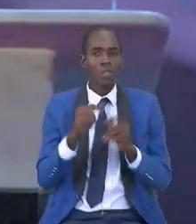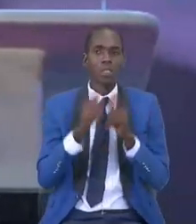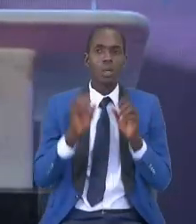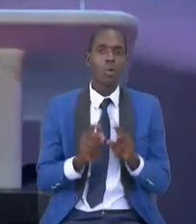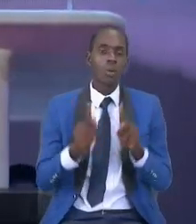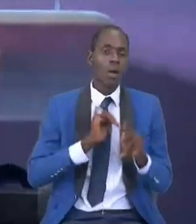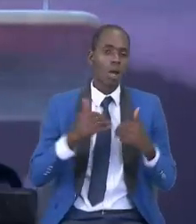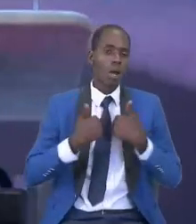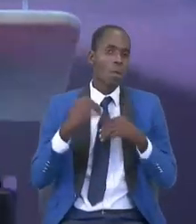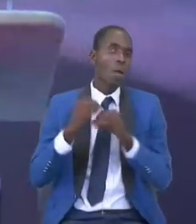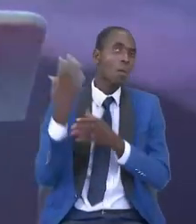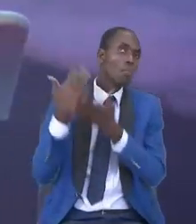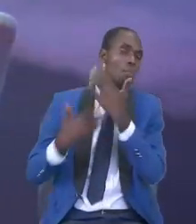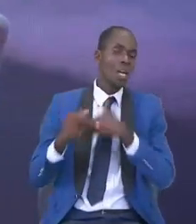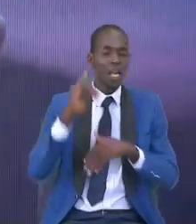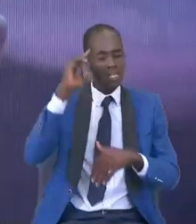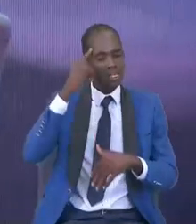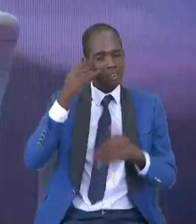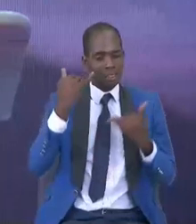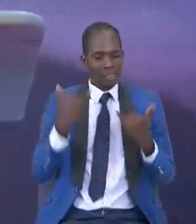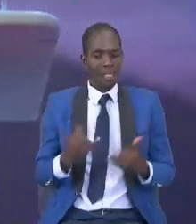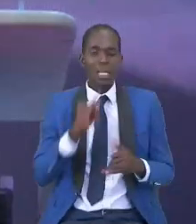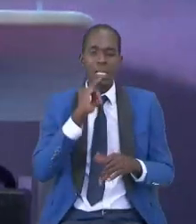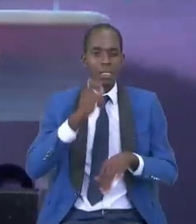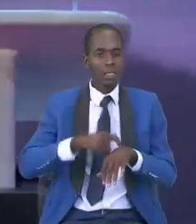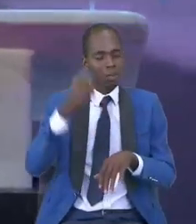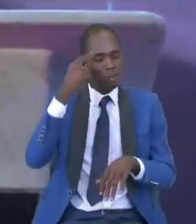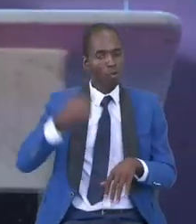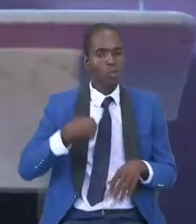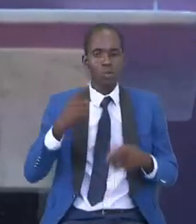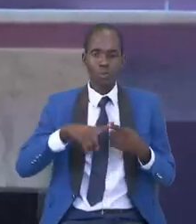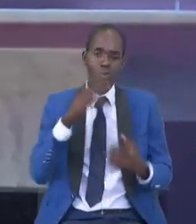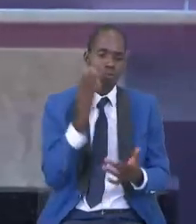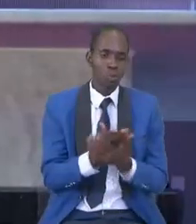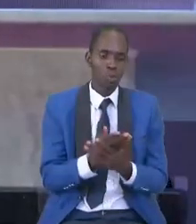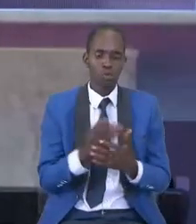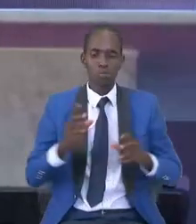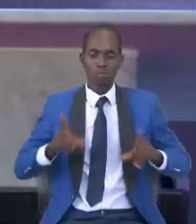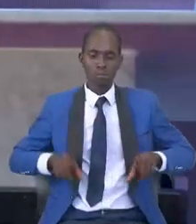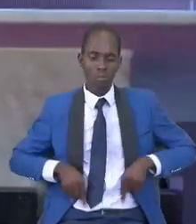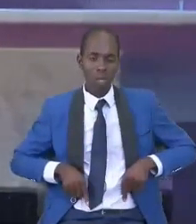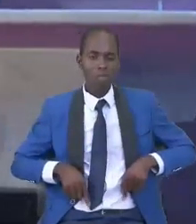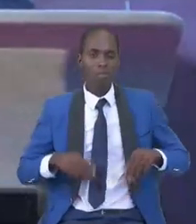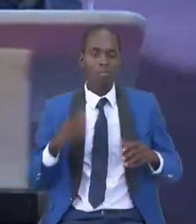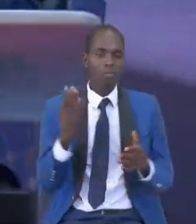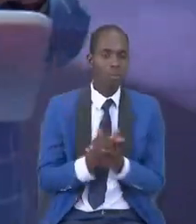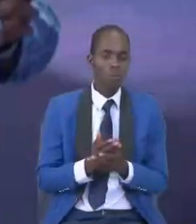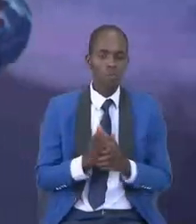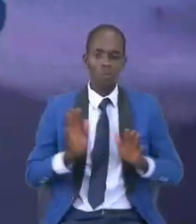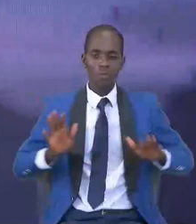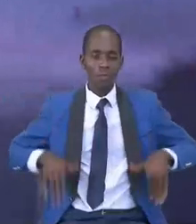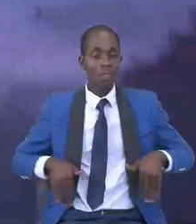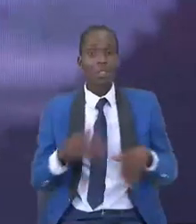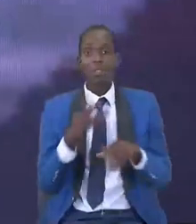j'ai par le passé, je pense qu'il est temps pour moi que je me repose, il est temps pour que je me relaxe, il est temps que je prenne